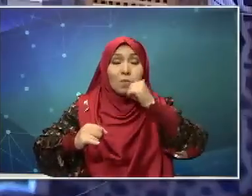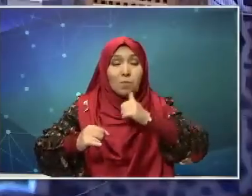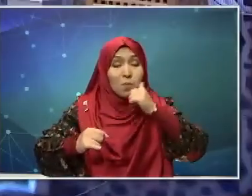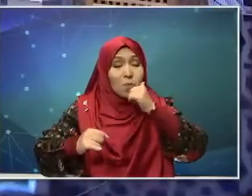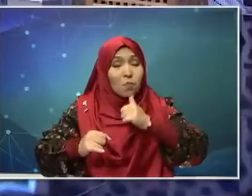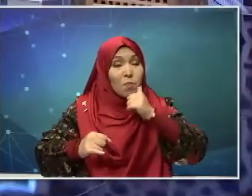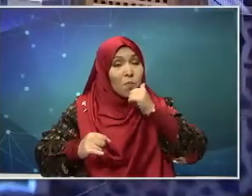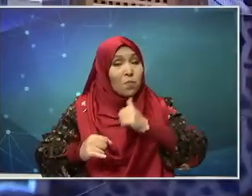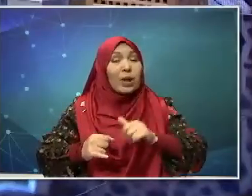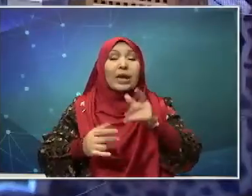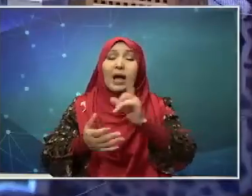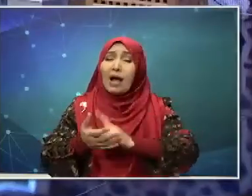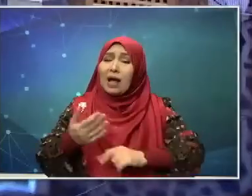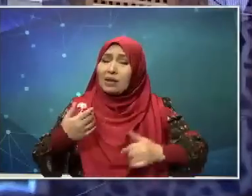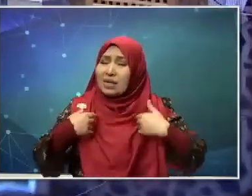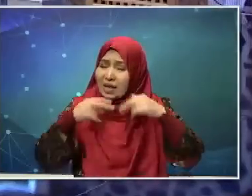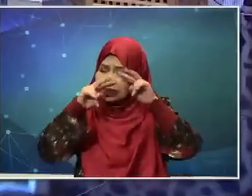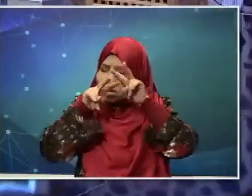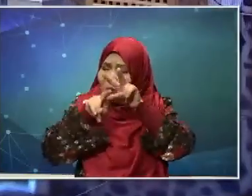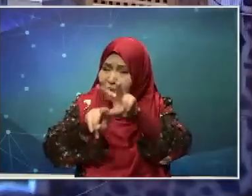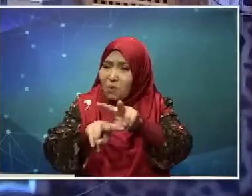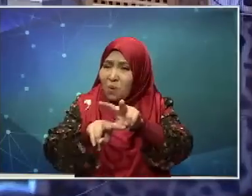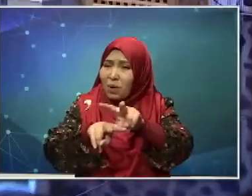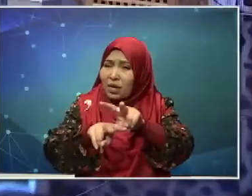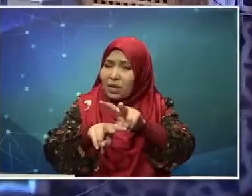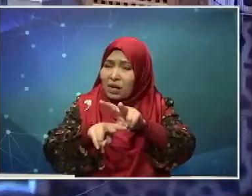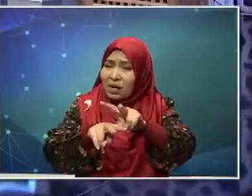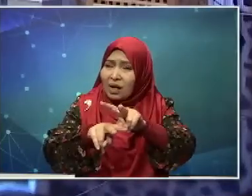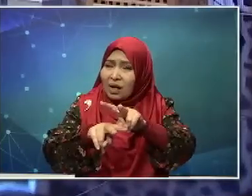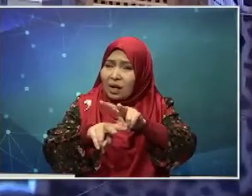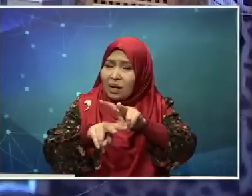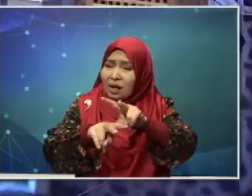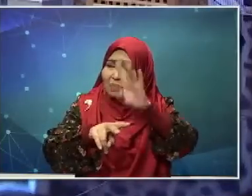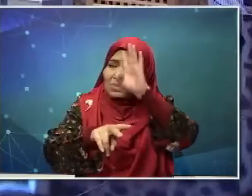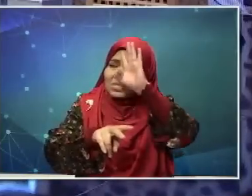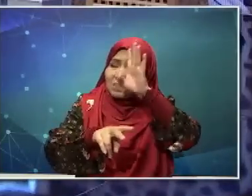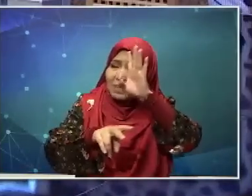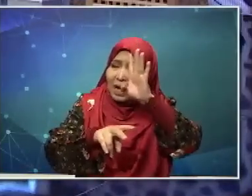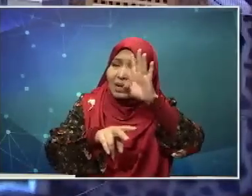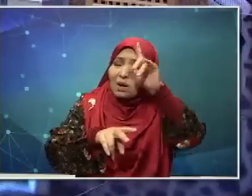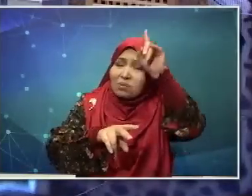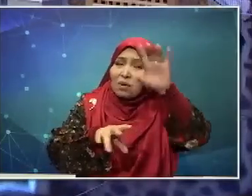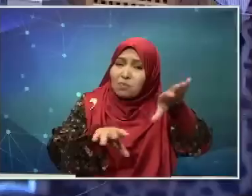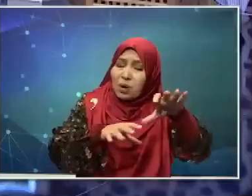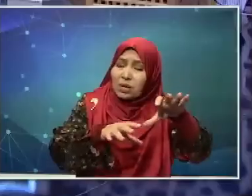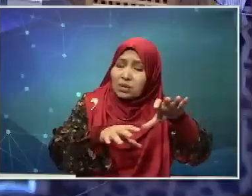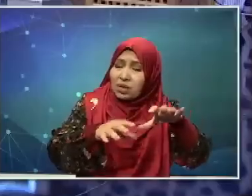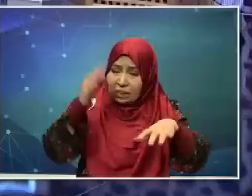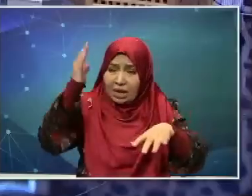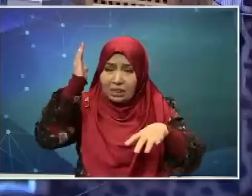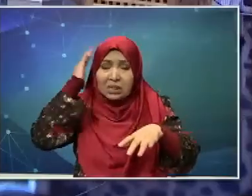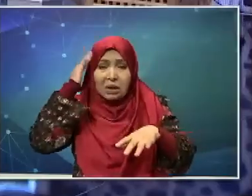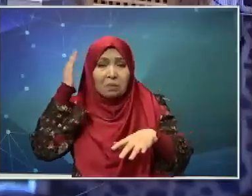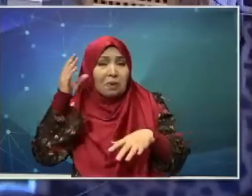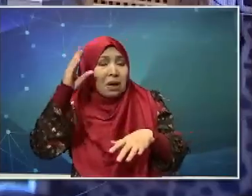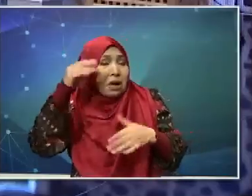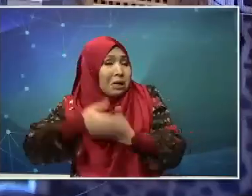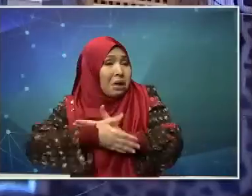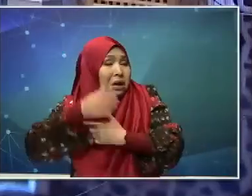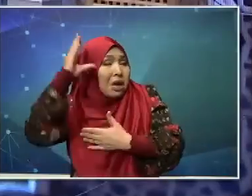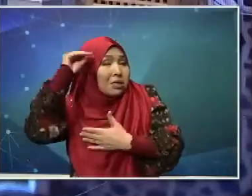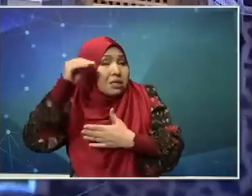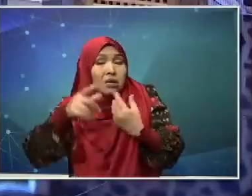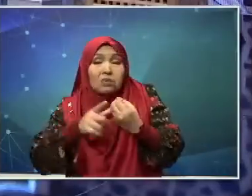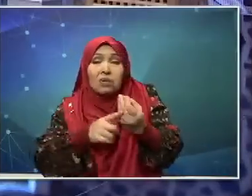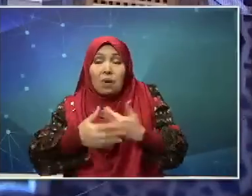khrom apakah mereka menyaksikan penciptaannya tahu bola anak laki anak perempuannya padahal sebenarnya mencetak saksikan jadi di ujung